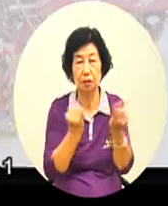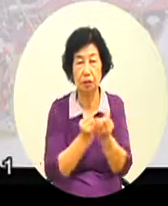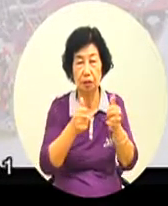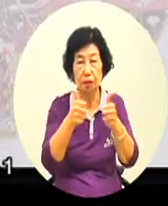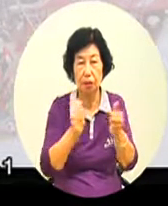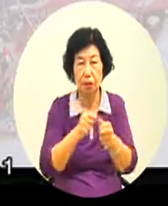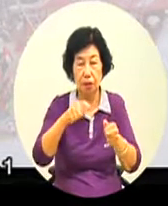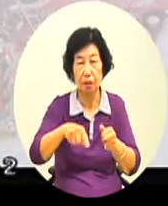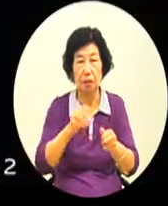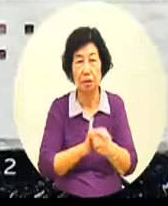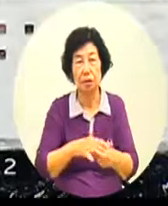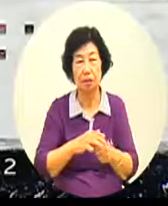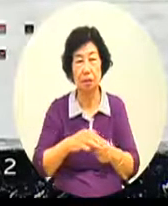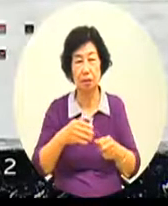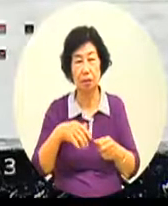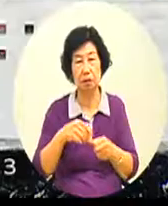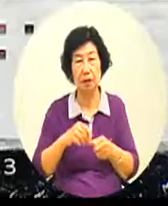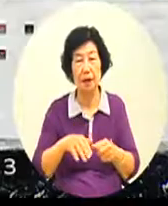林郎。